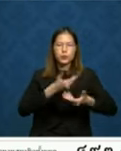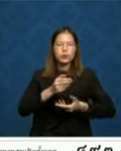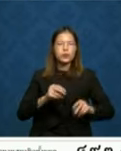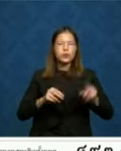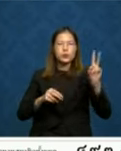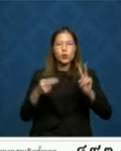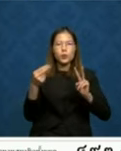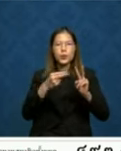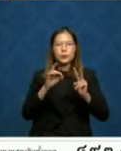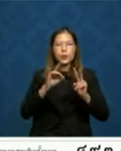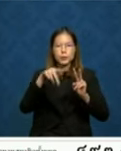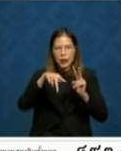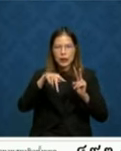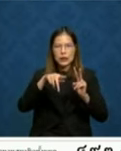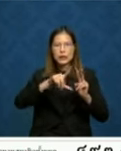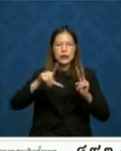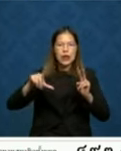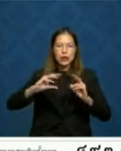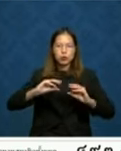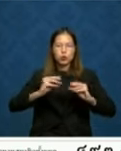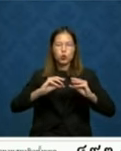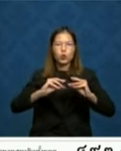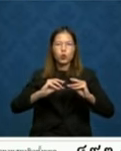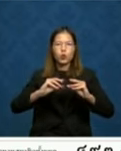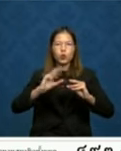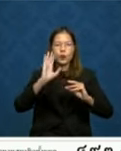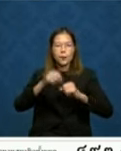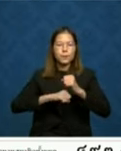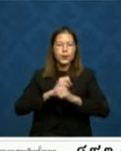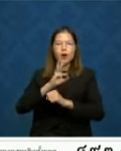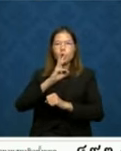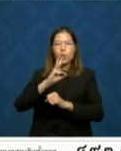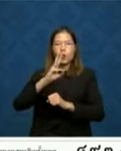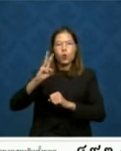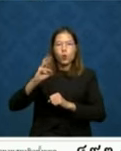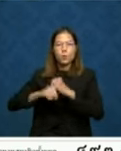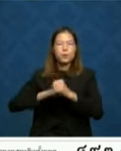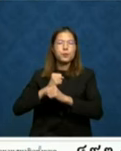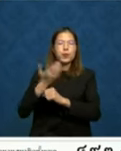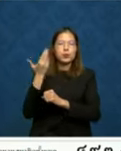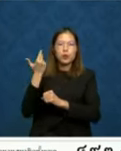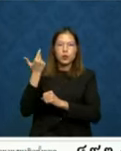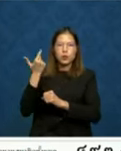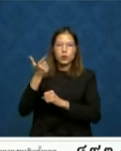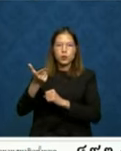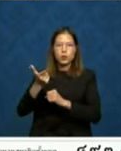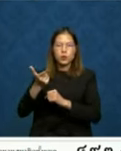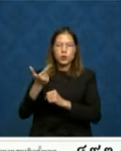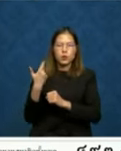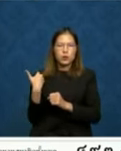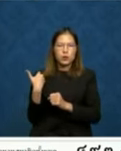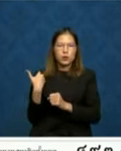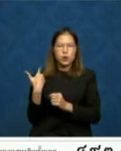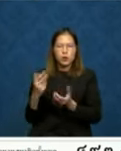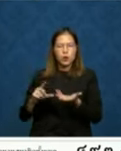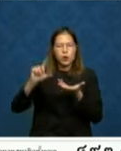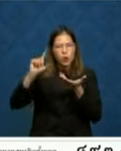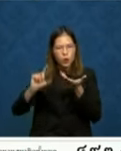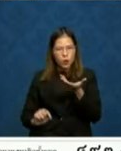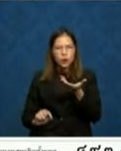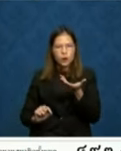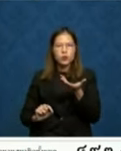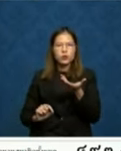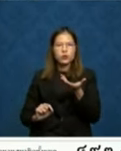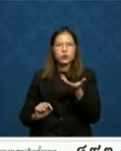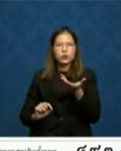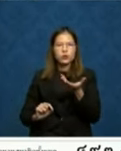ล้านมวลครับแต่ปี66ครับปีที่แล้วเอง ยอดกลับลดลงเหลือเพียง 14,000 ล้านมวน